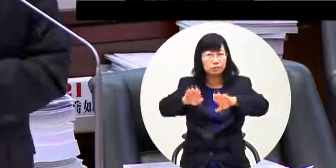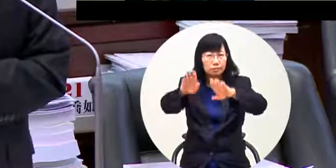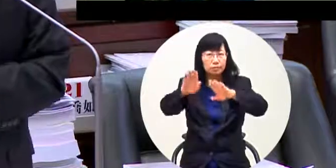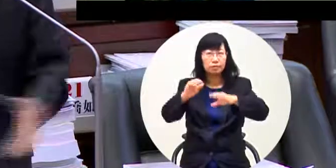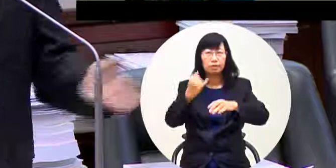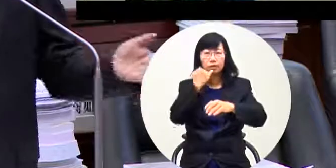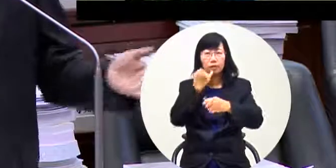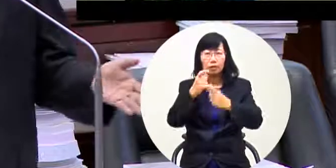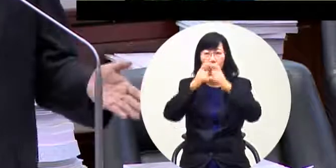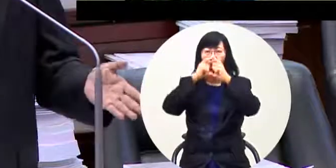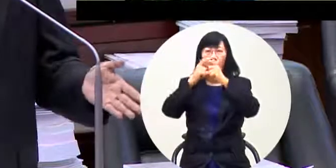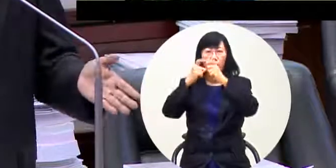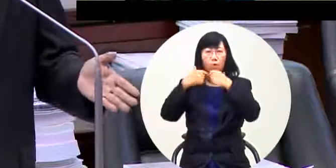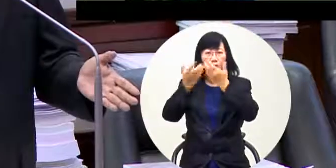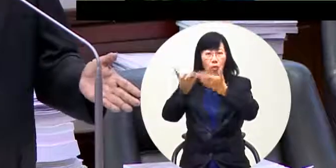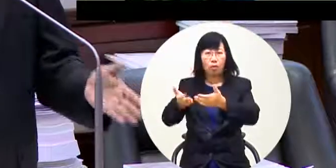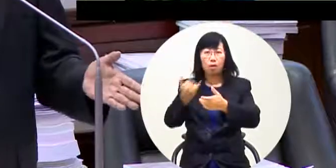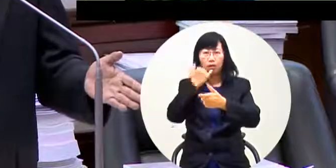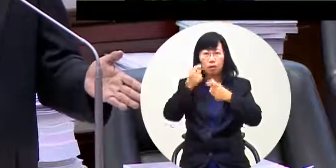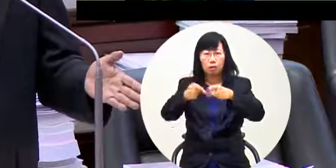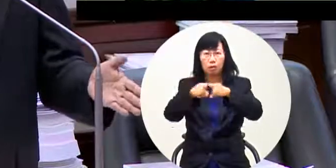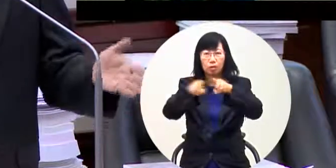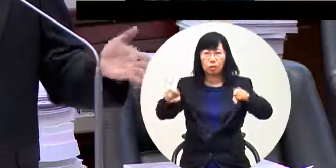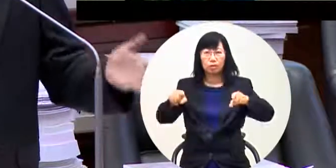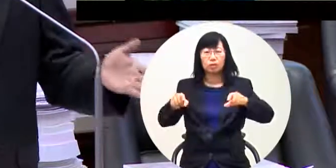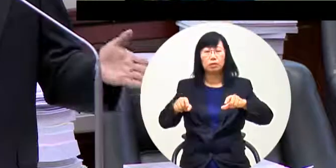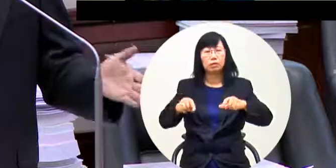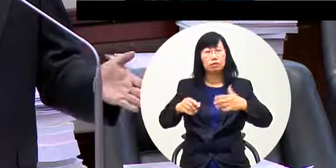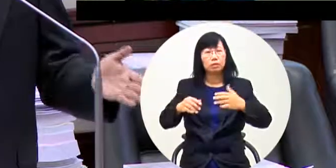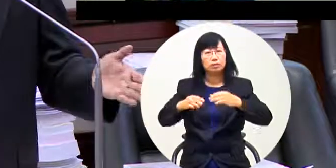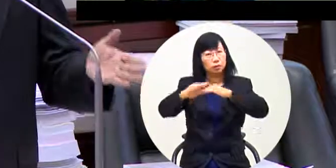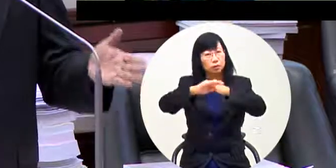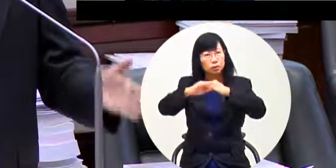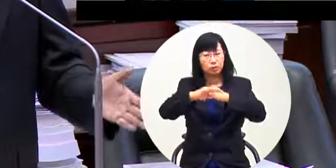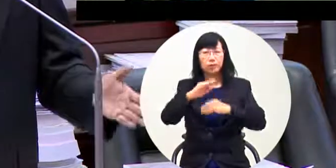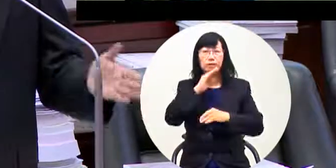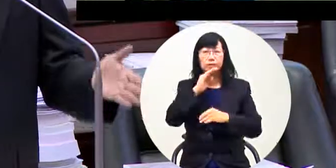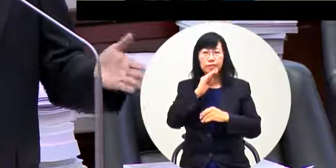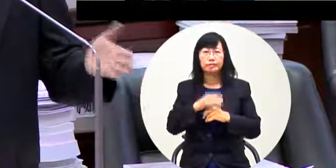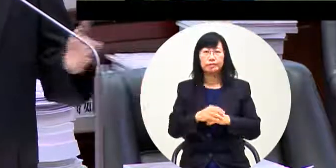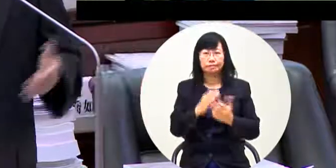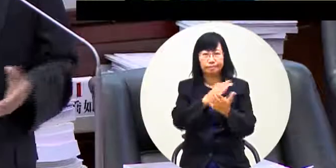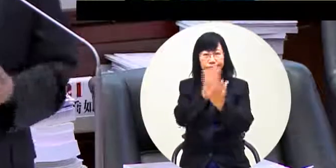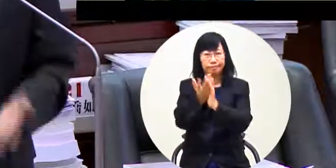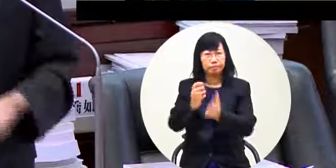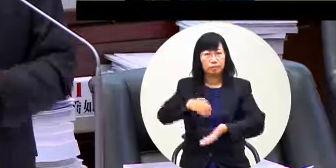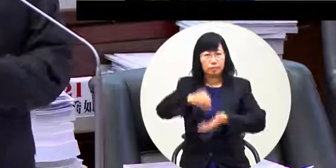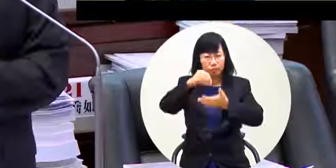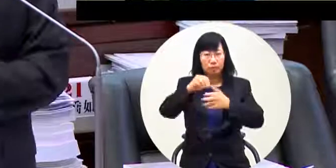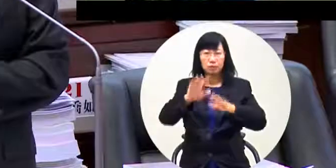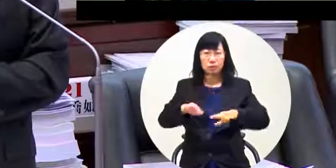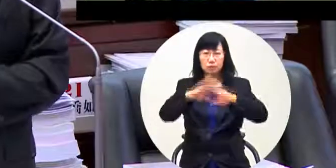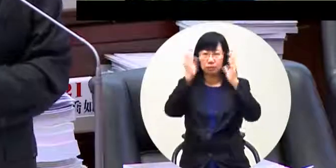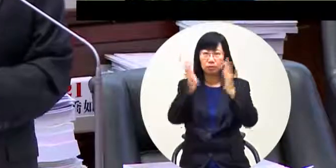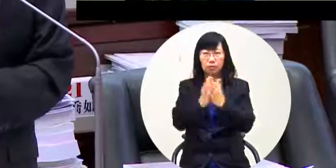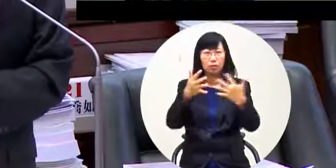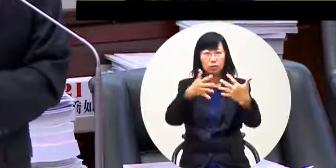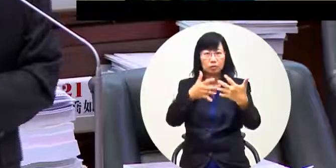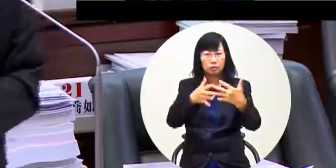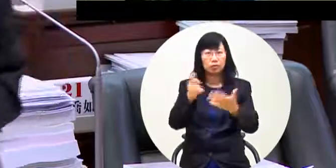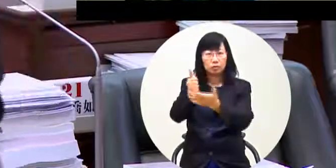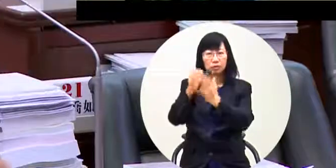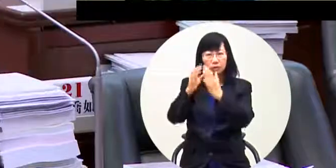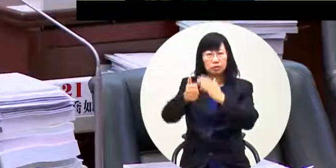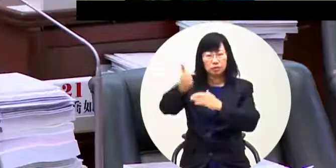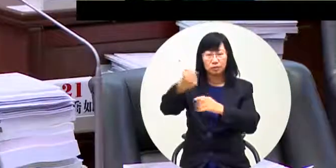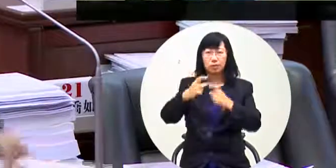对待。我想这样的剩下几点，我想今天的总质询到这里，那请市长做一个简单的回复，谢谢。 市长